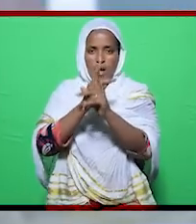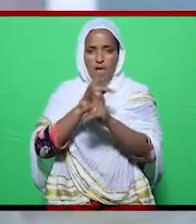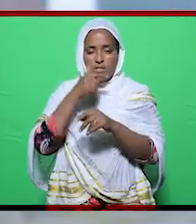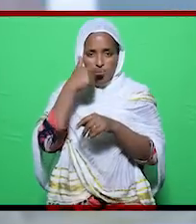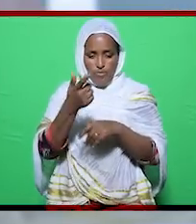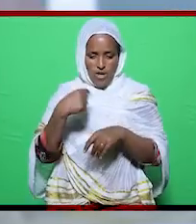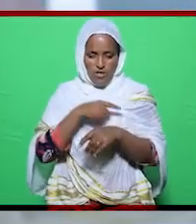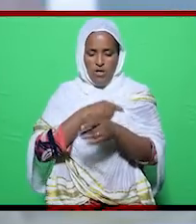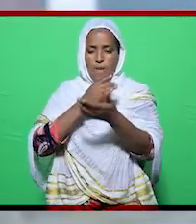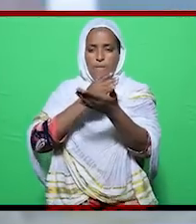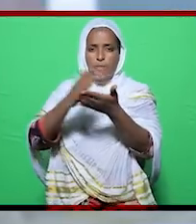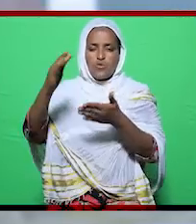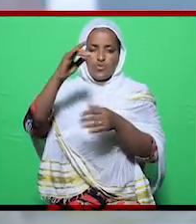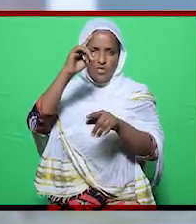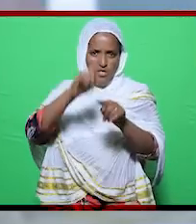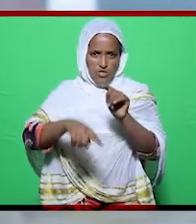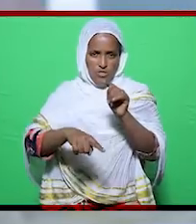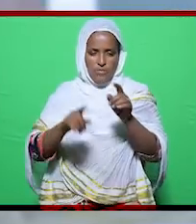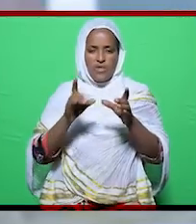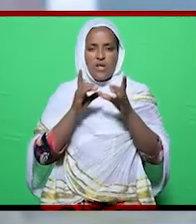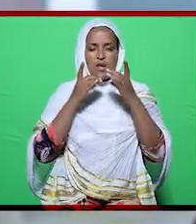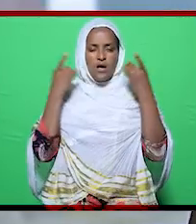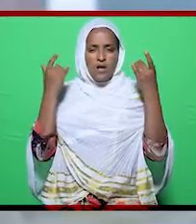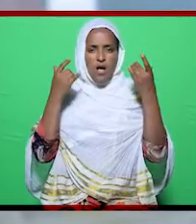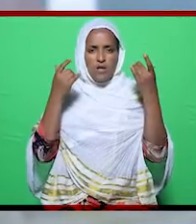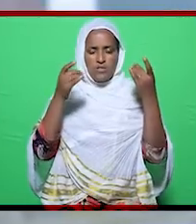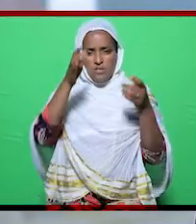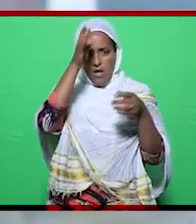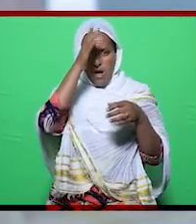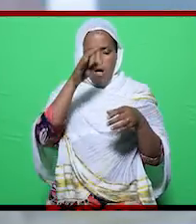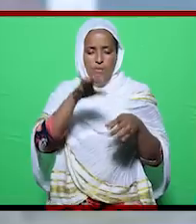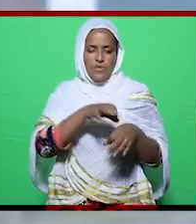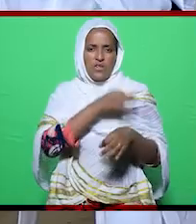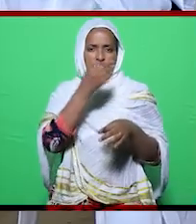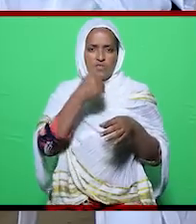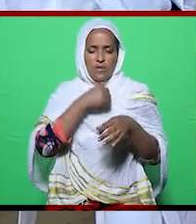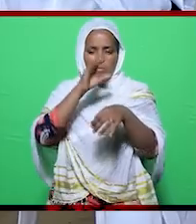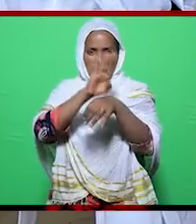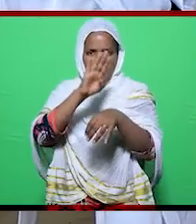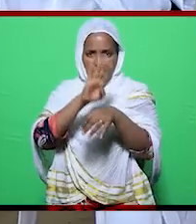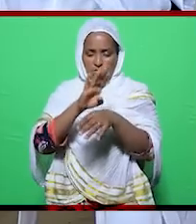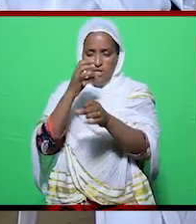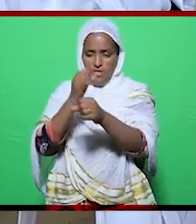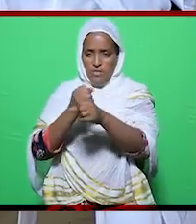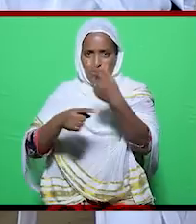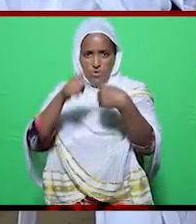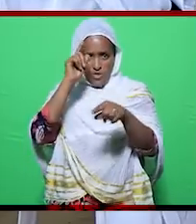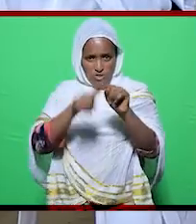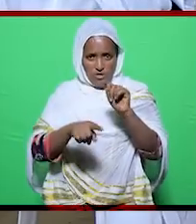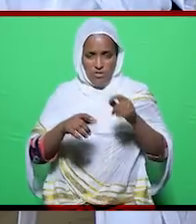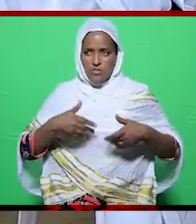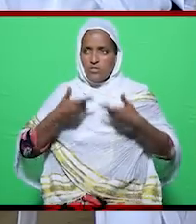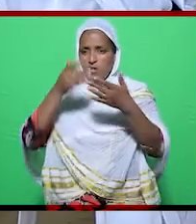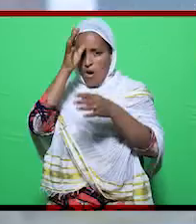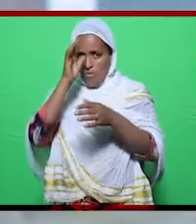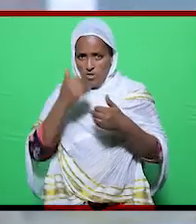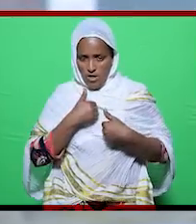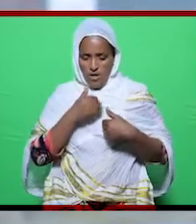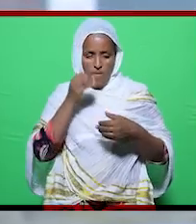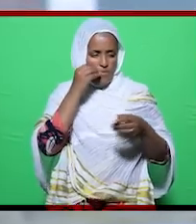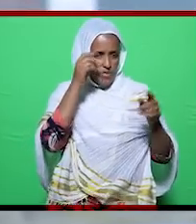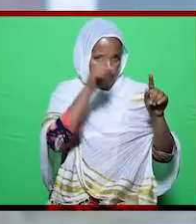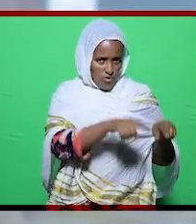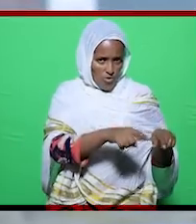ይችላል፣ መደነቃቀፊያ ስለሚያደርግ ማለት ነው። ስለዚህ ለሌላው ሰው ጥንቃቄ፣ ለአይምሮው ጥንቃቄ ሲባል እኛ